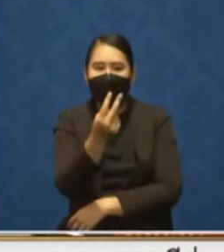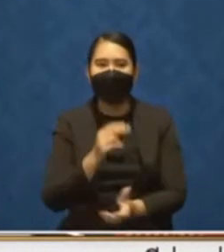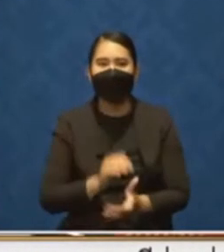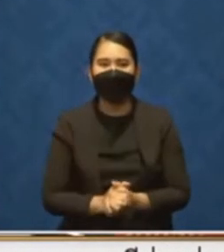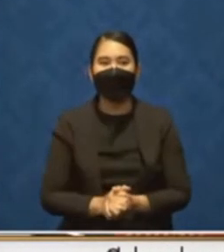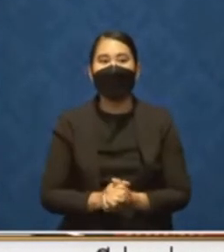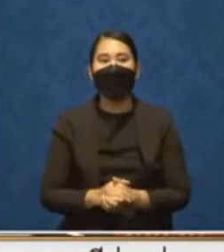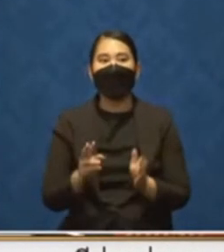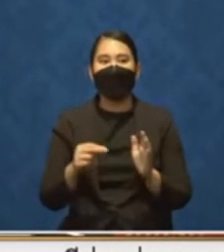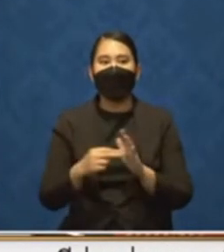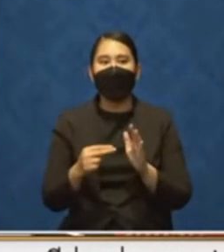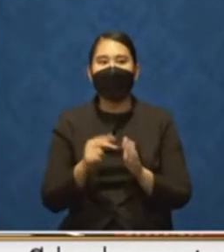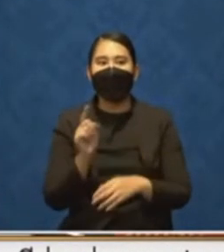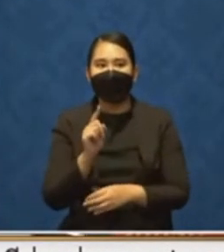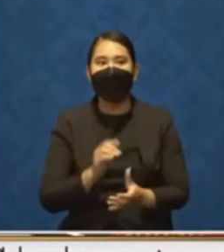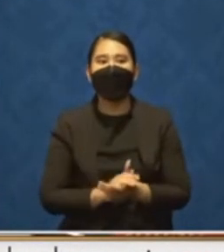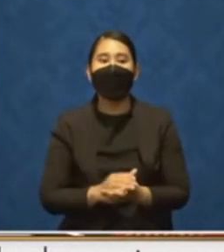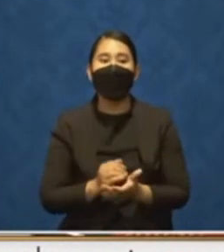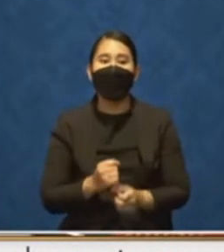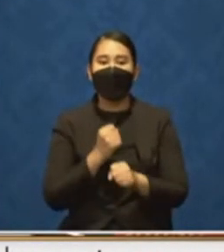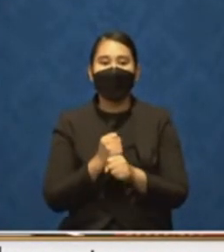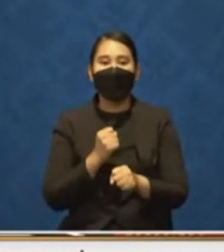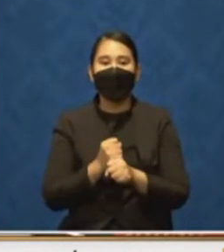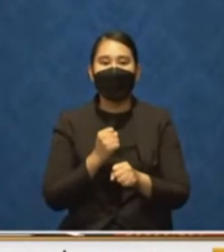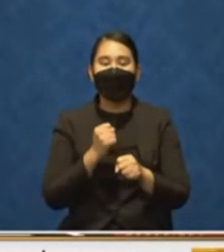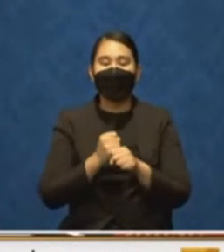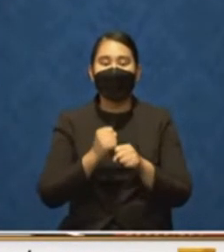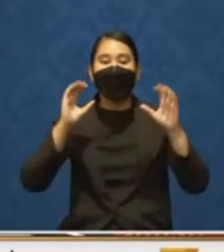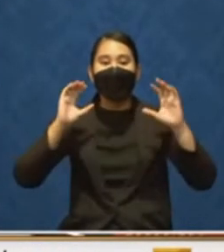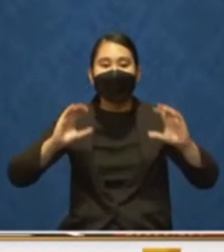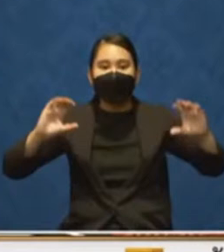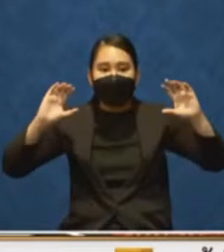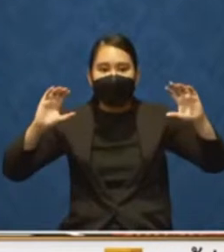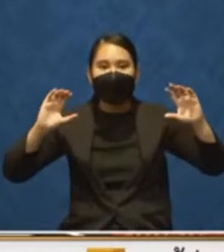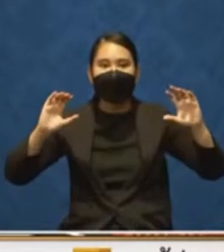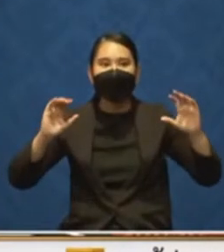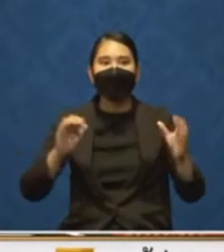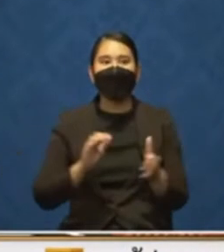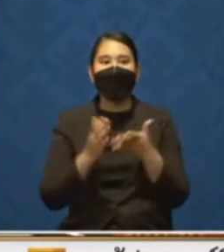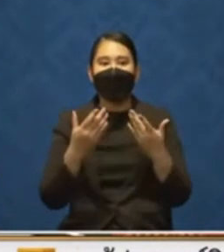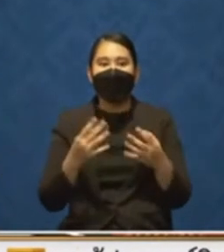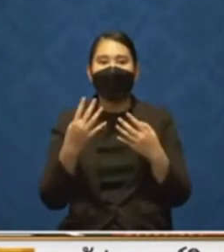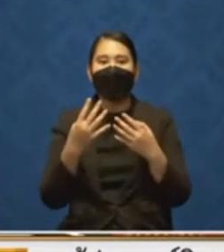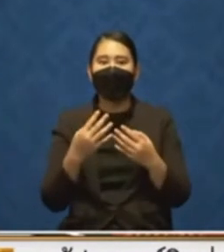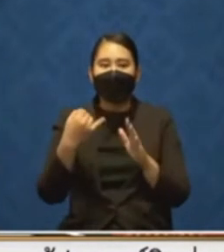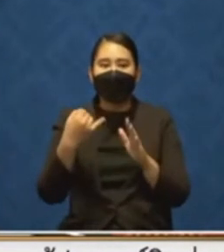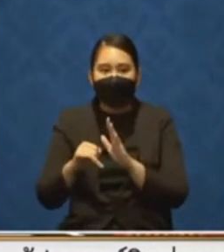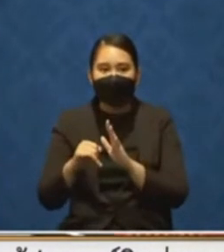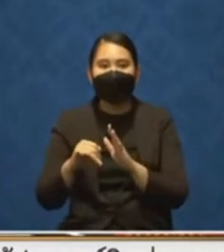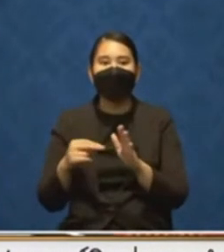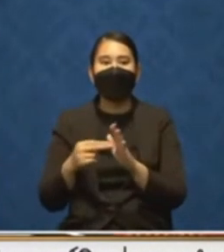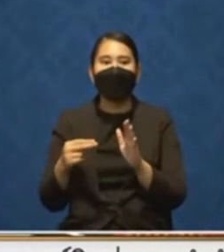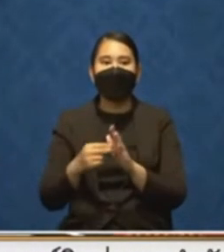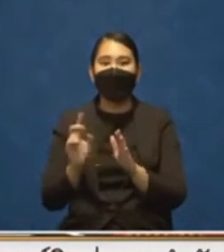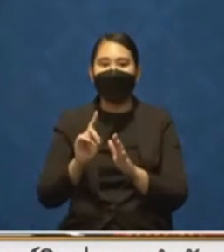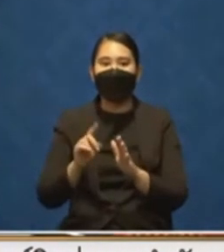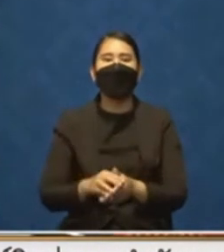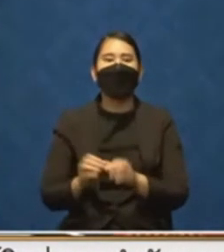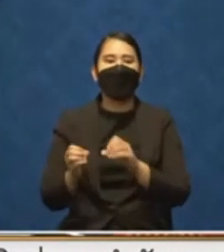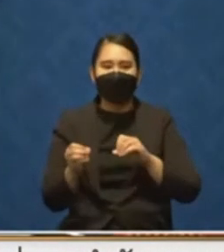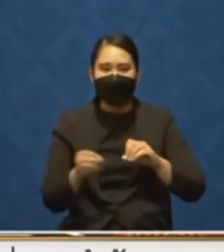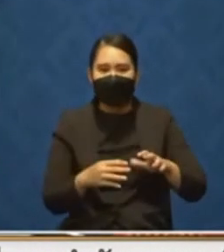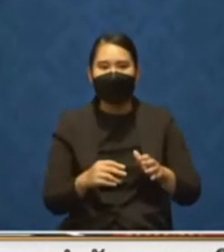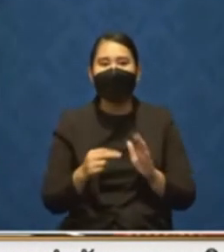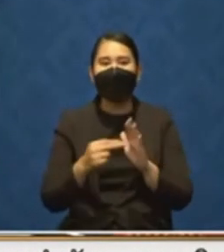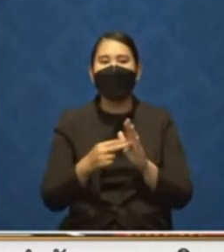การที่ท่านรับใช้ผู้หลักผู้ใหญ่ในบ้านเมืองและท่านจะรอเวลาเข้ารอบเค้าไม่เอาตลอดด้วยเหรอครับมีทั้งหมดทั้งตัวนี้มีความผิด